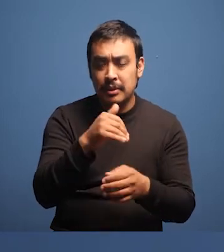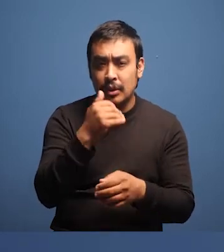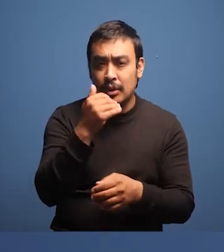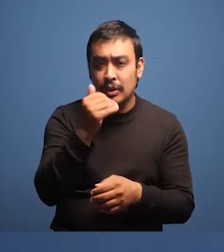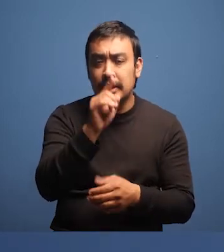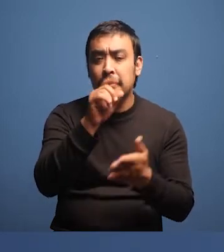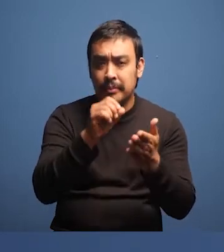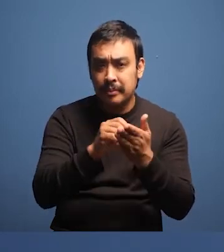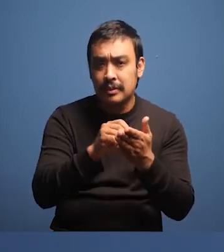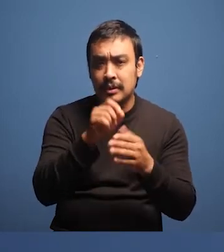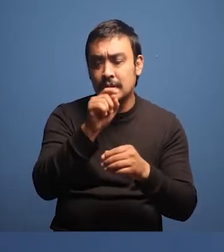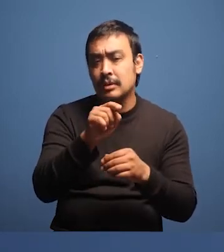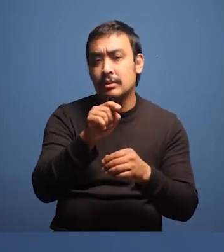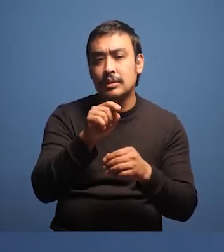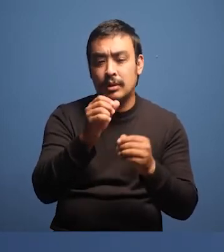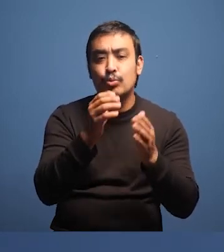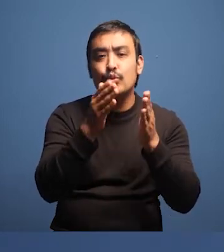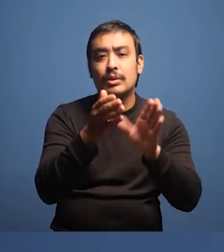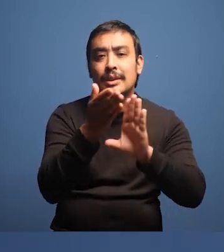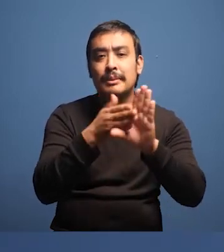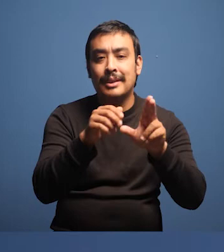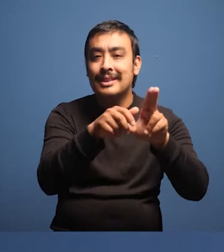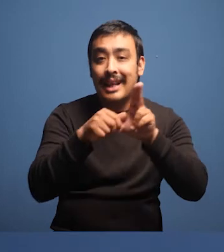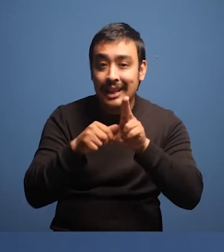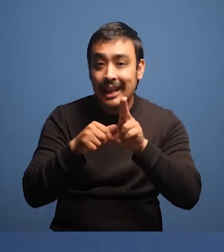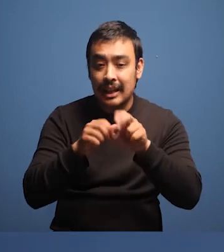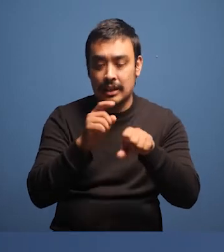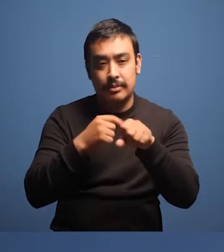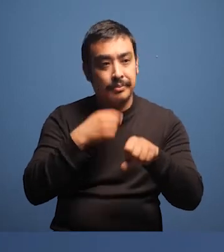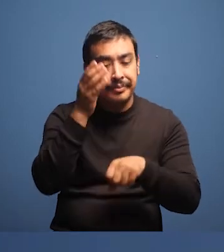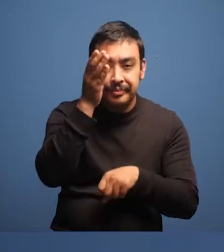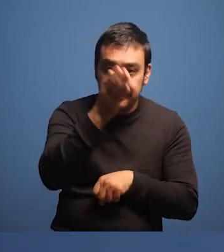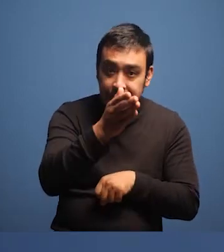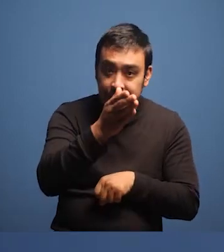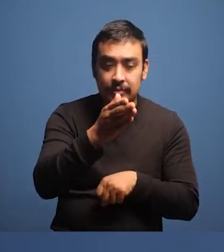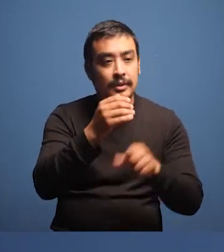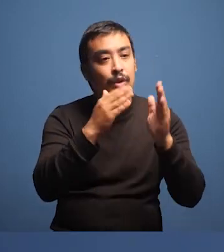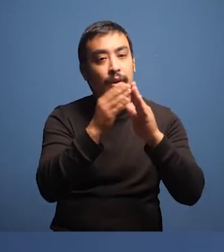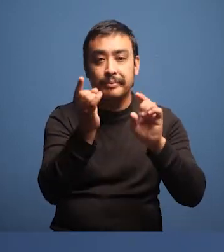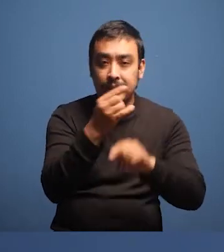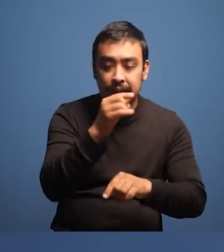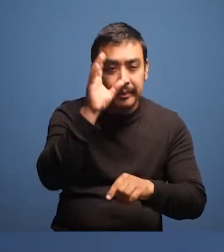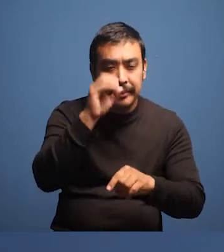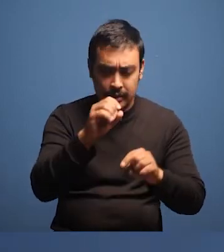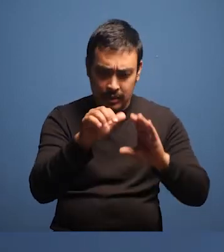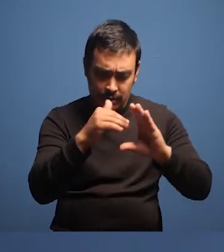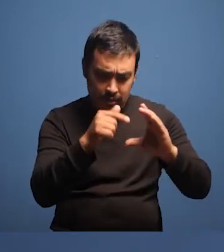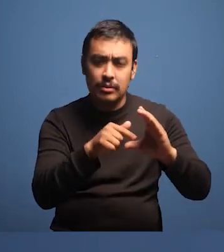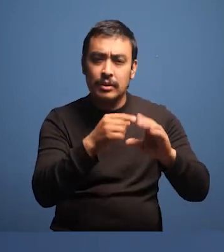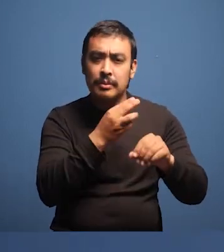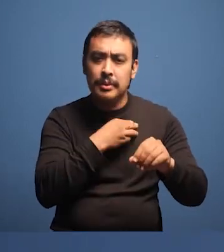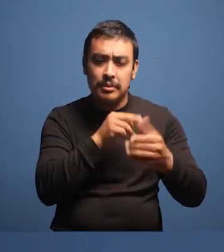चाहिँ हाम्रो जात्रा टाइपको थियो कि पुल्चोकमा। अनि त्यो जात्रा हुँदाखेरि चाहिँ त्यहाँ म पनि गएको थिएँ होइन। अनि गएँ अनि घर आएँ अनि बेलुका म्यासेज हेरेँ होइन। उहाँ मान्छेले पनि के